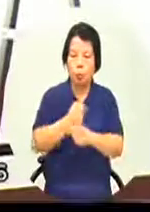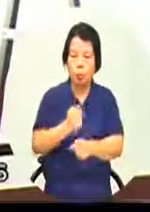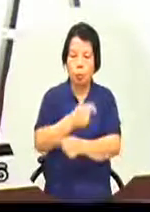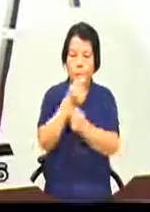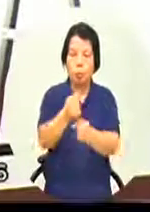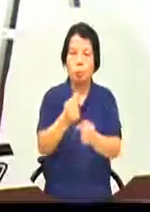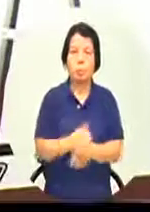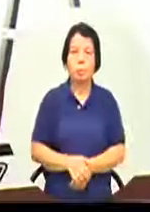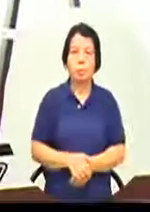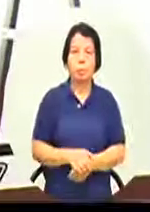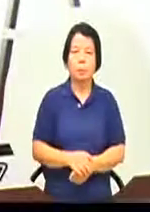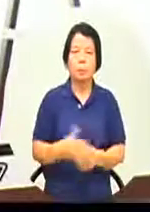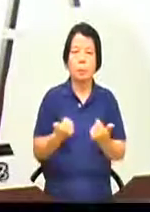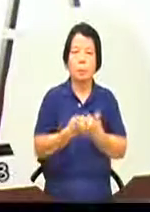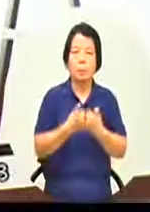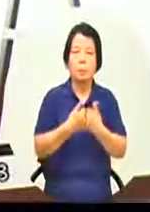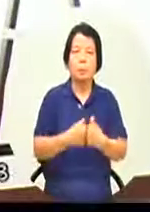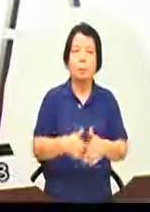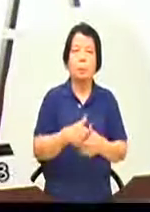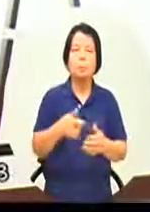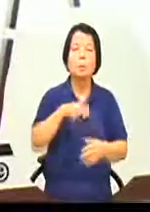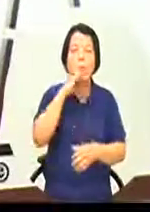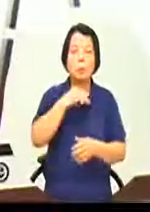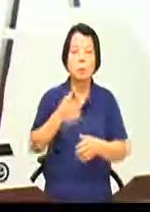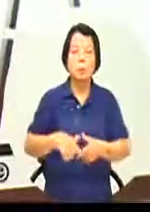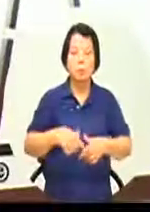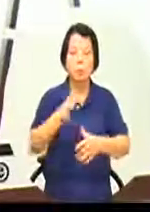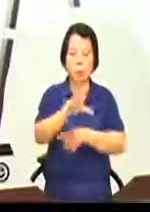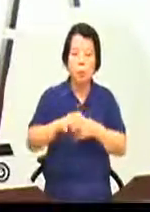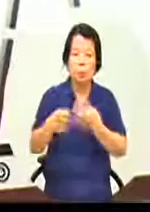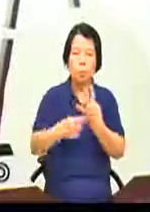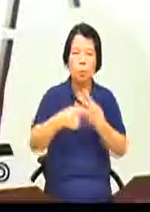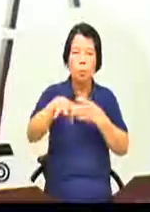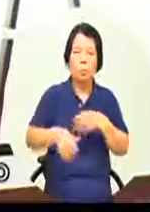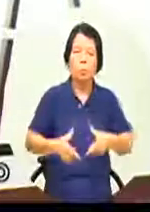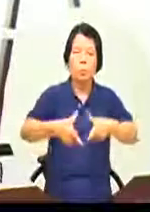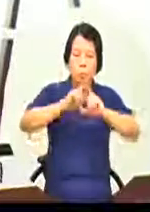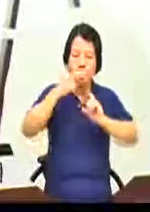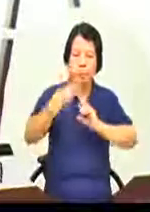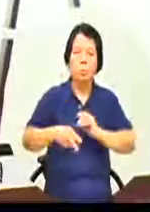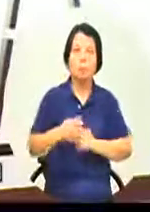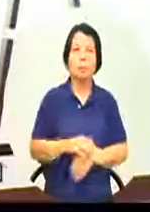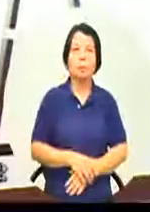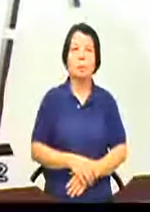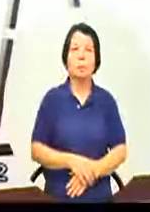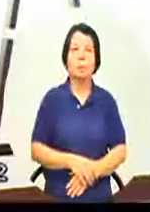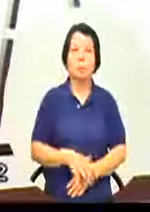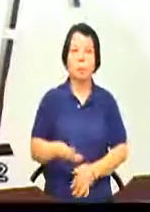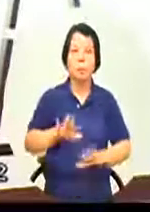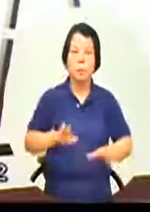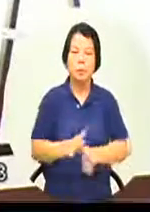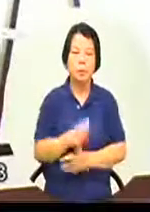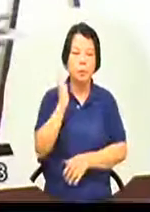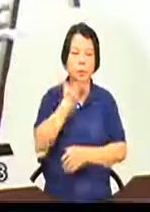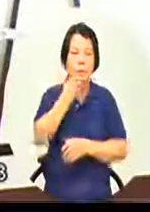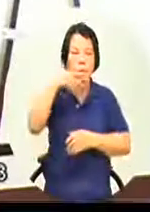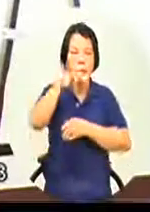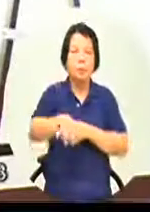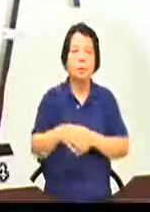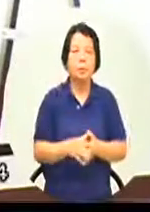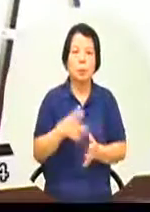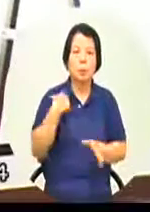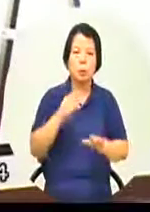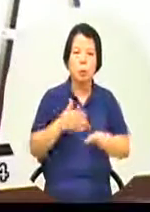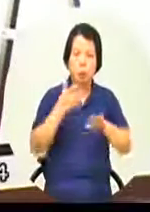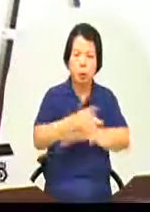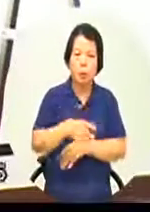会稍后我会请农业局来做这个回应，我先从水利局这个部门的质询来开始，因为我们也历经了两次